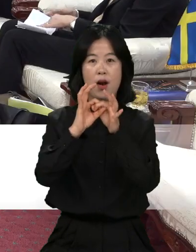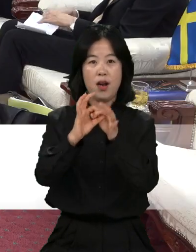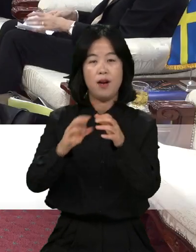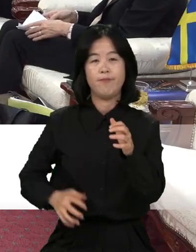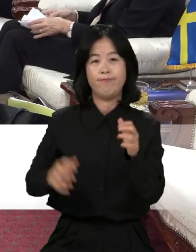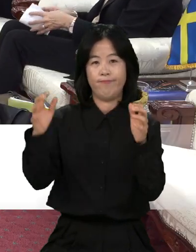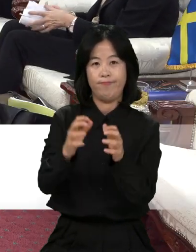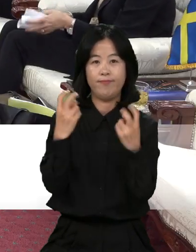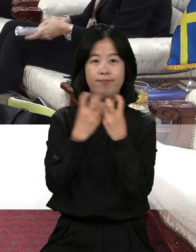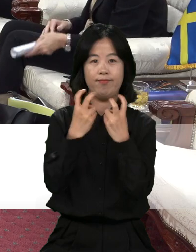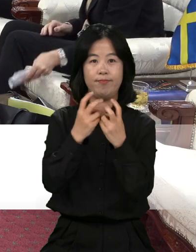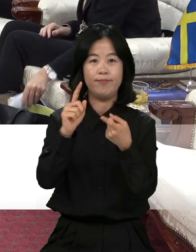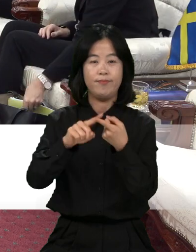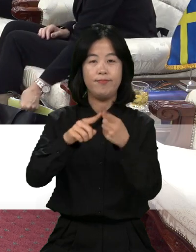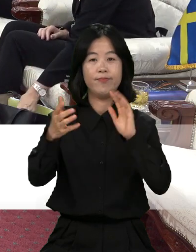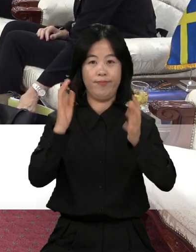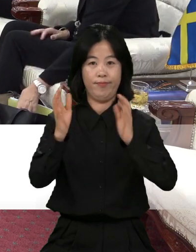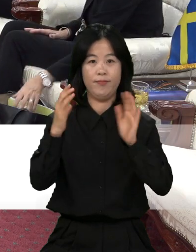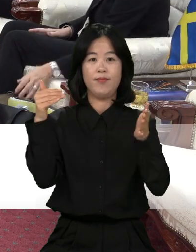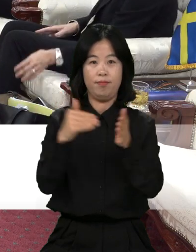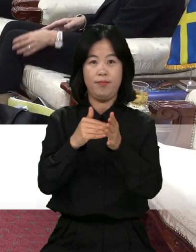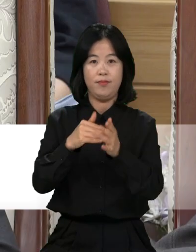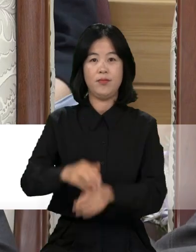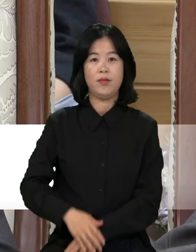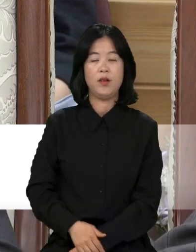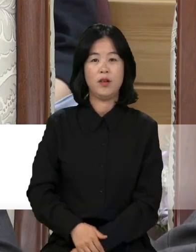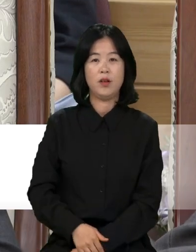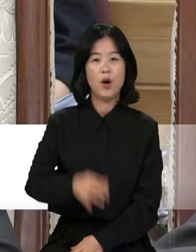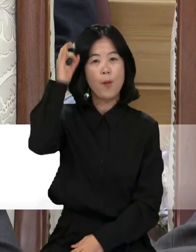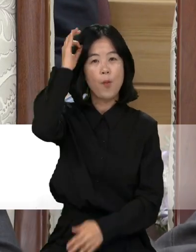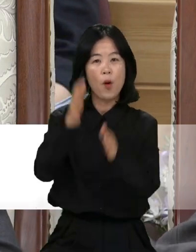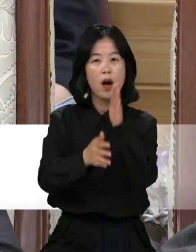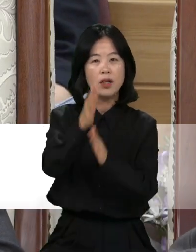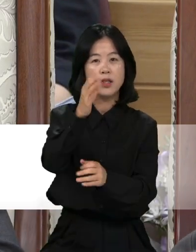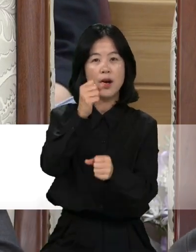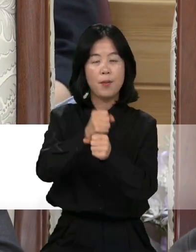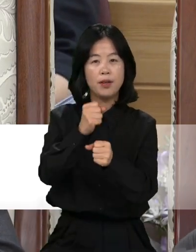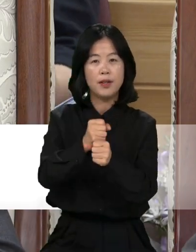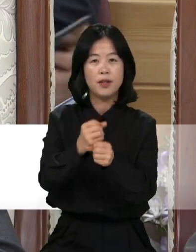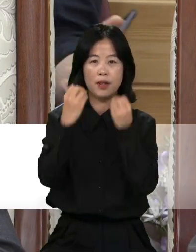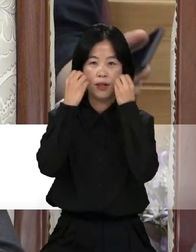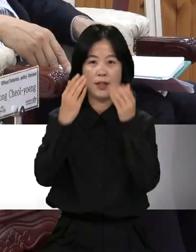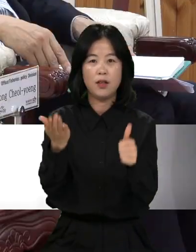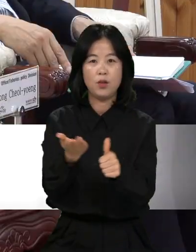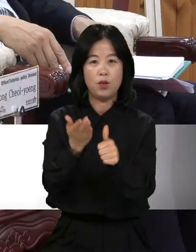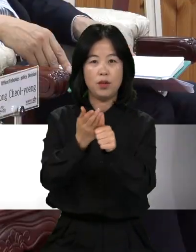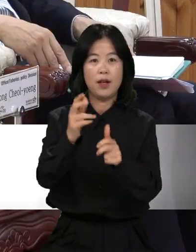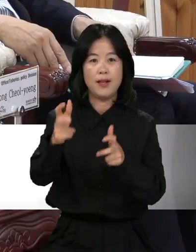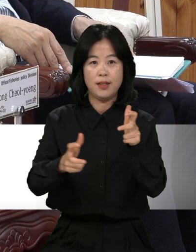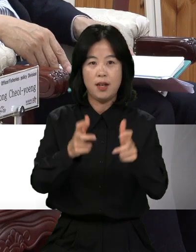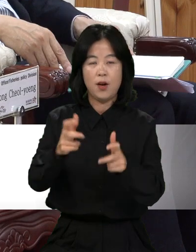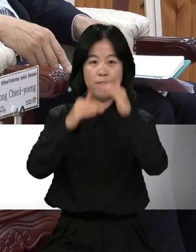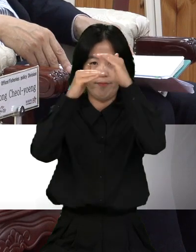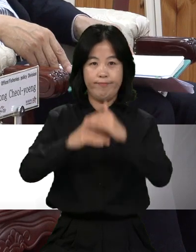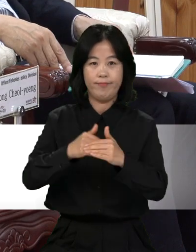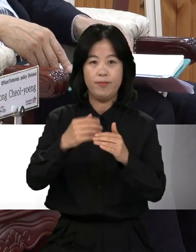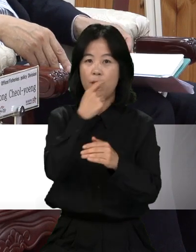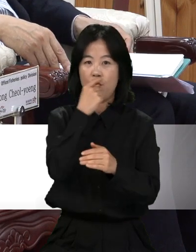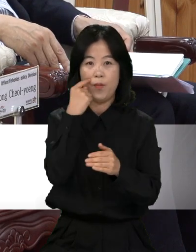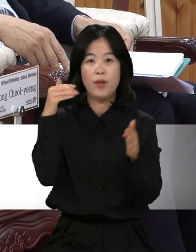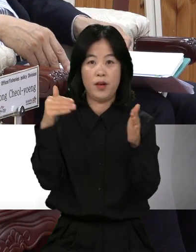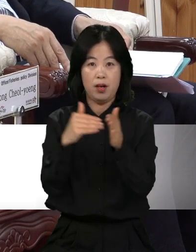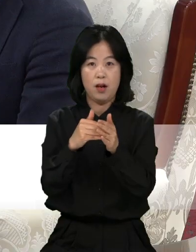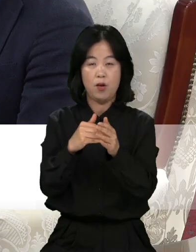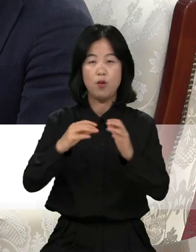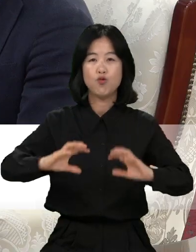관련 한 북유럽 상생협력 방안에 대해 논의했습니다. 이날 포항시는 우리 시가 추진 중인 신성장 산업